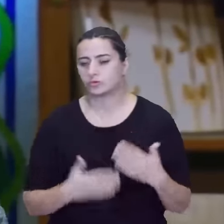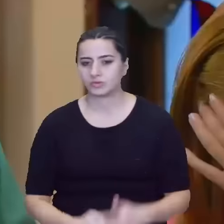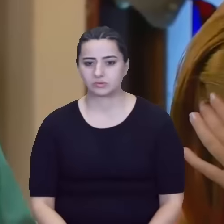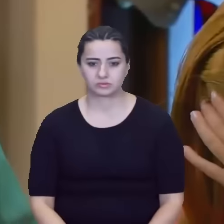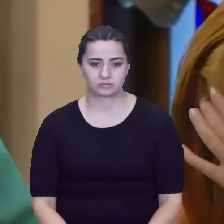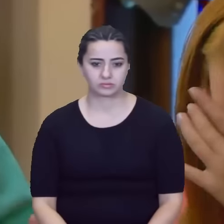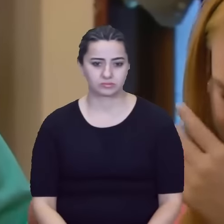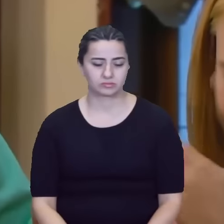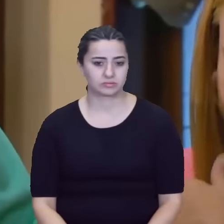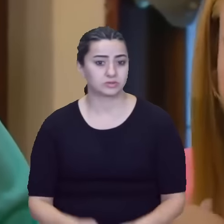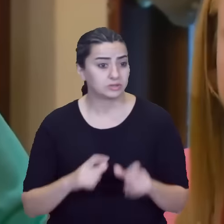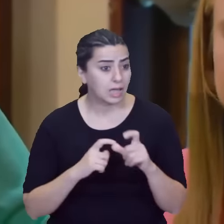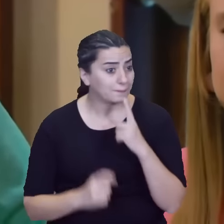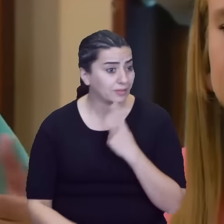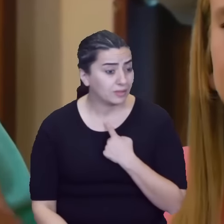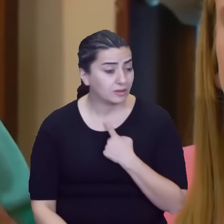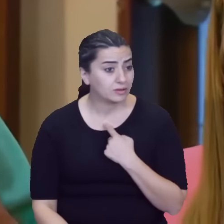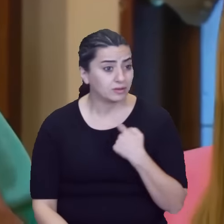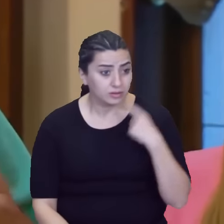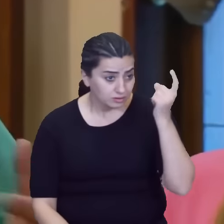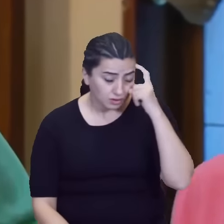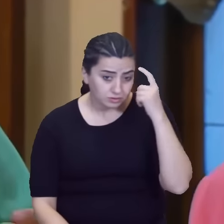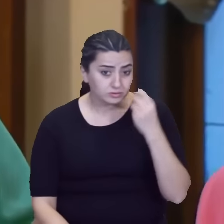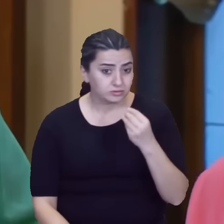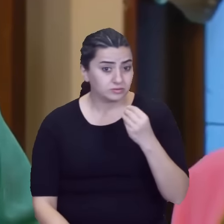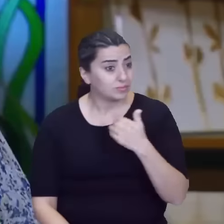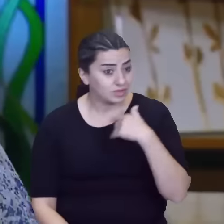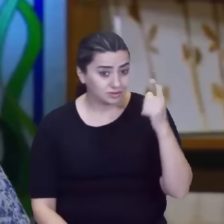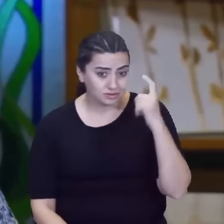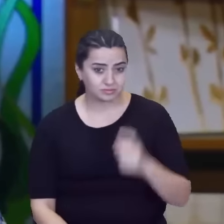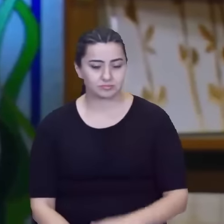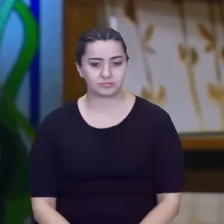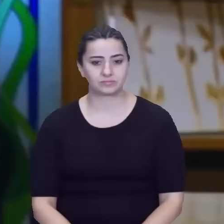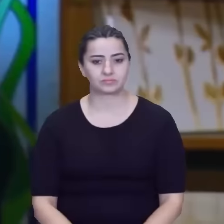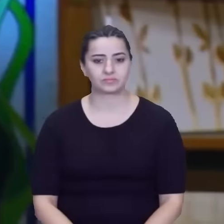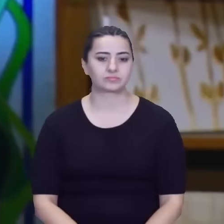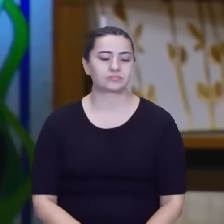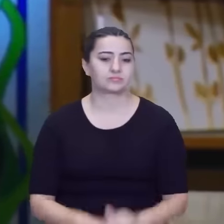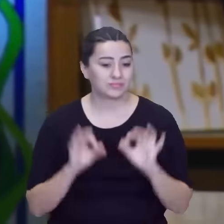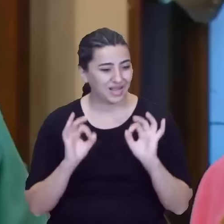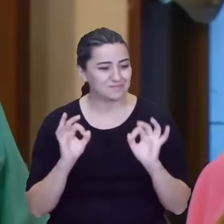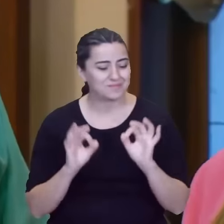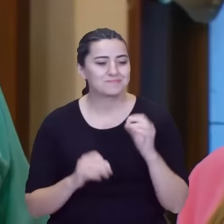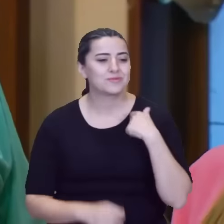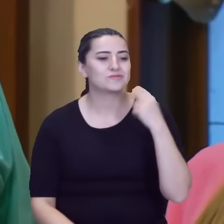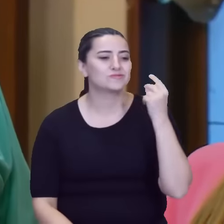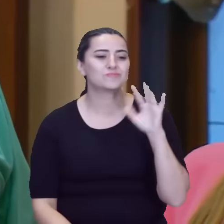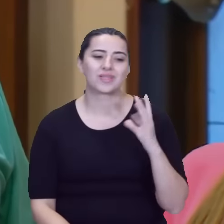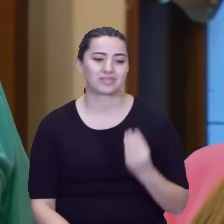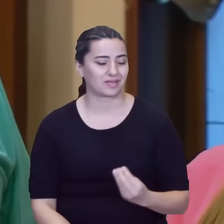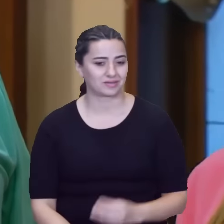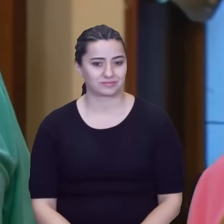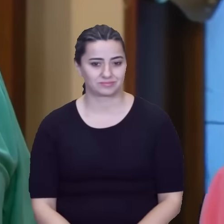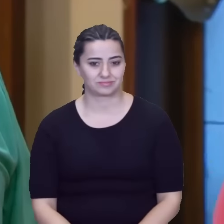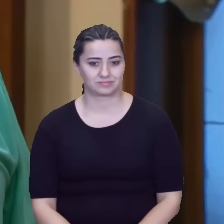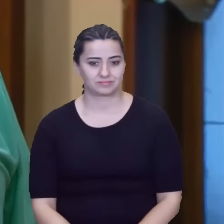üstüme. Sami dedi. Tanıdı. Ya beni tanıdı. Eğer zamanı tanısa, hiç unutma Sami ana. Sami